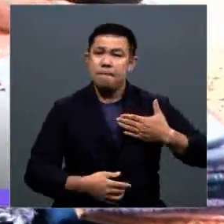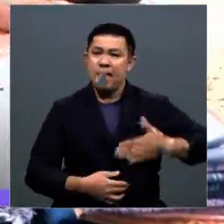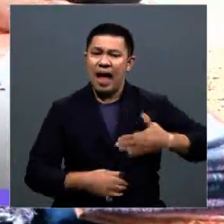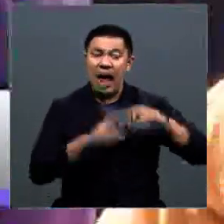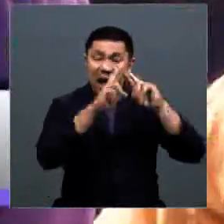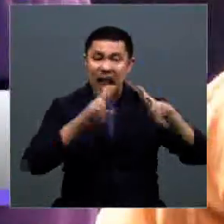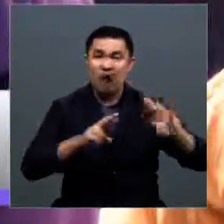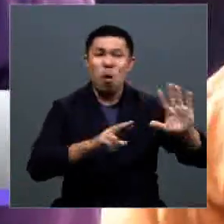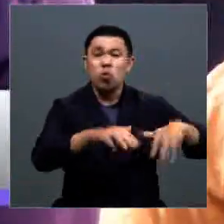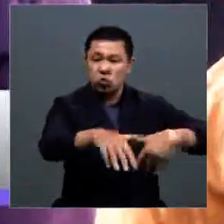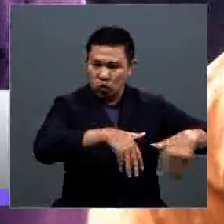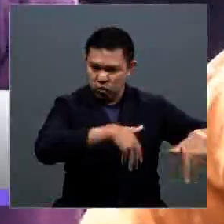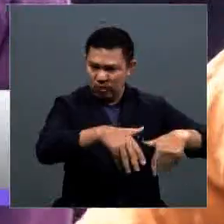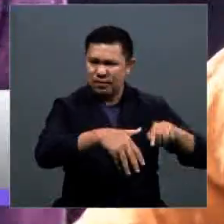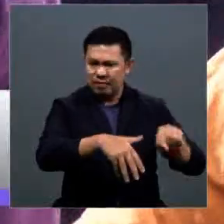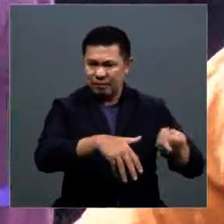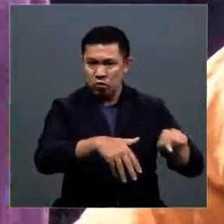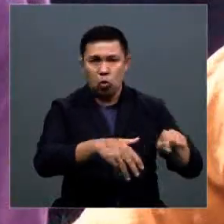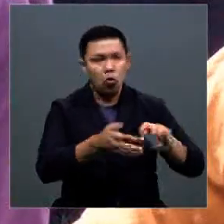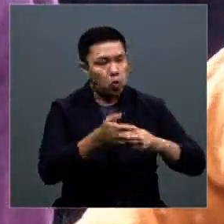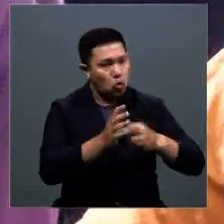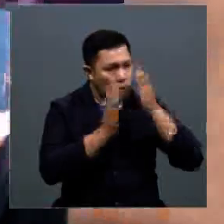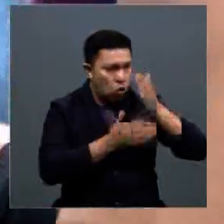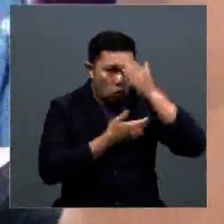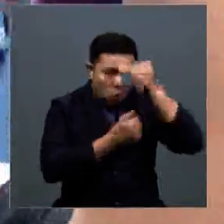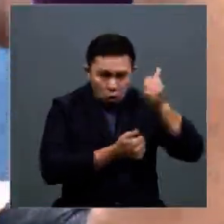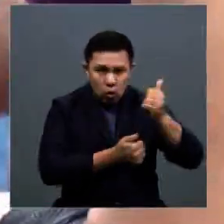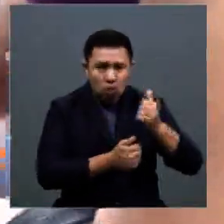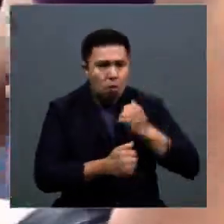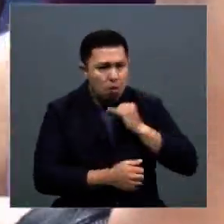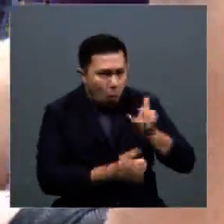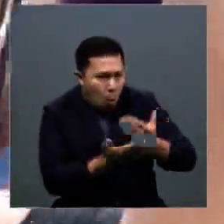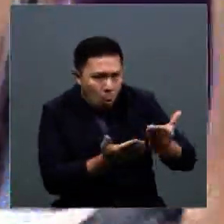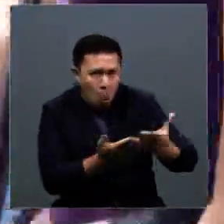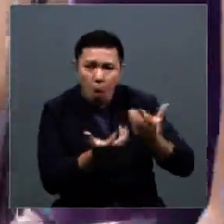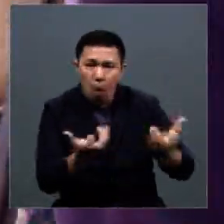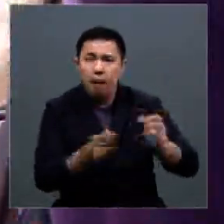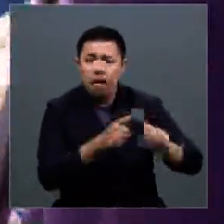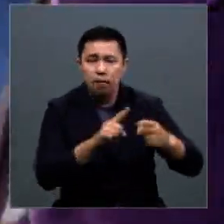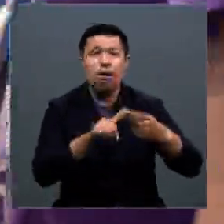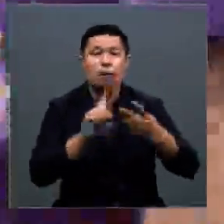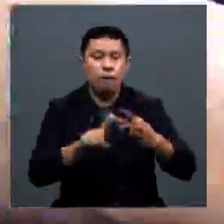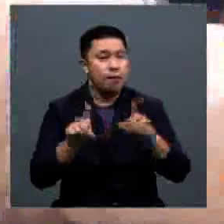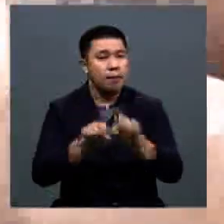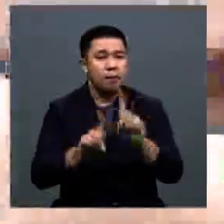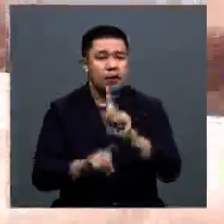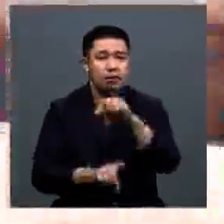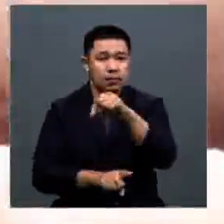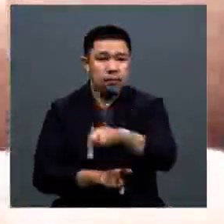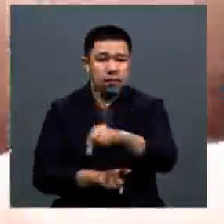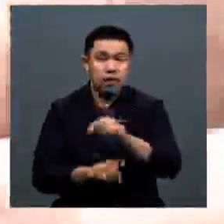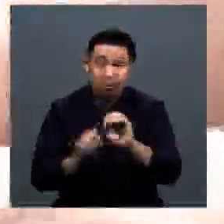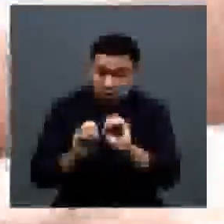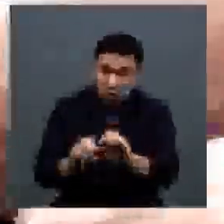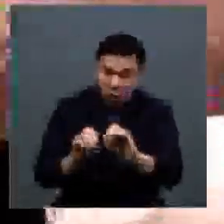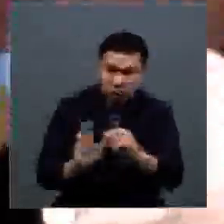ค้าชุมชนคุณธรรมที่ได้รับการตอบรับที่ดีเลยจากผู้ที่เข้ามาร่วมงานนะครับเช่นเดียวกับที่บริเวณมีการสอนและ